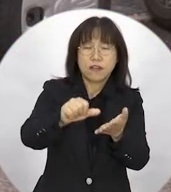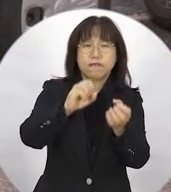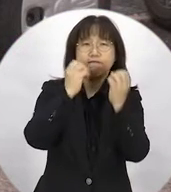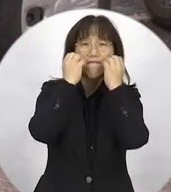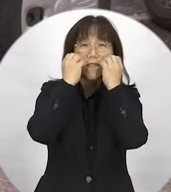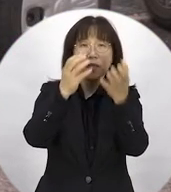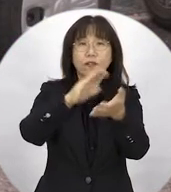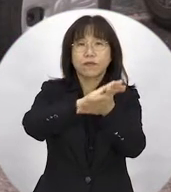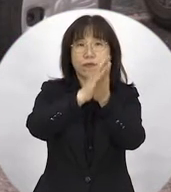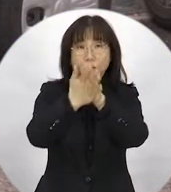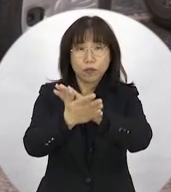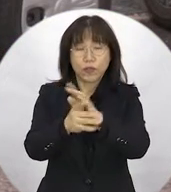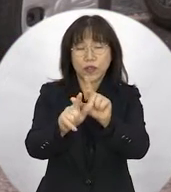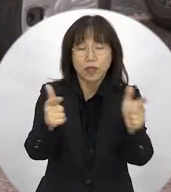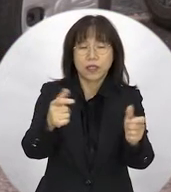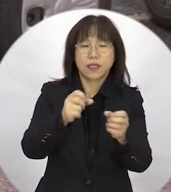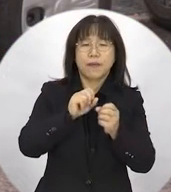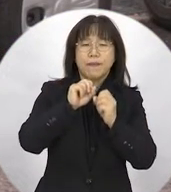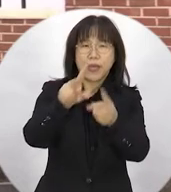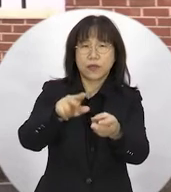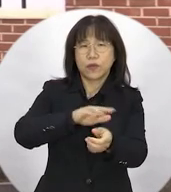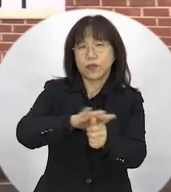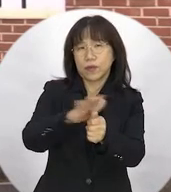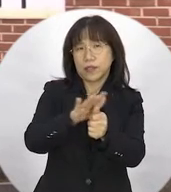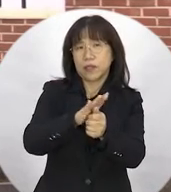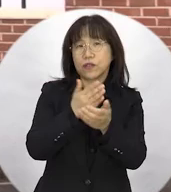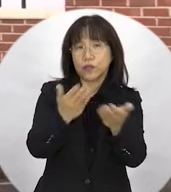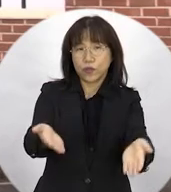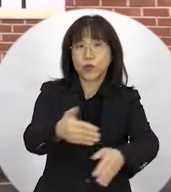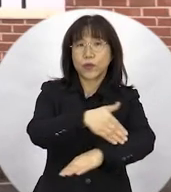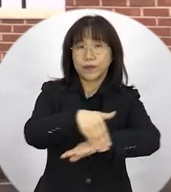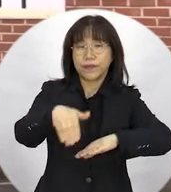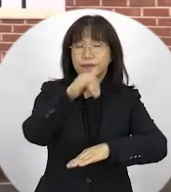지원 사업 등 다양한 사업을 진행하고 있습니다